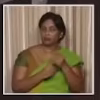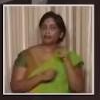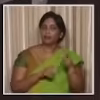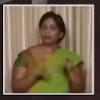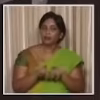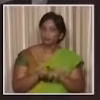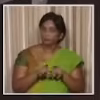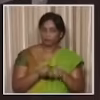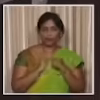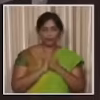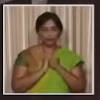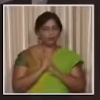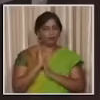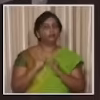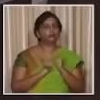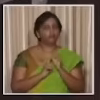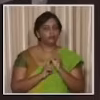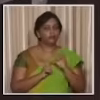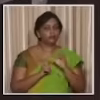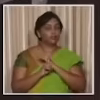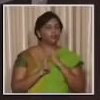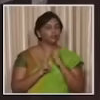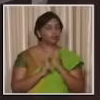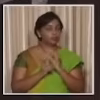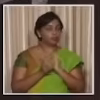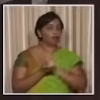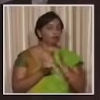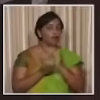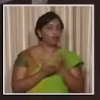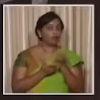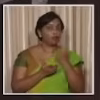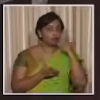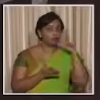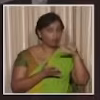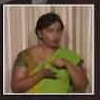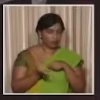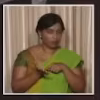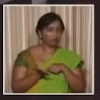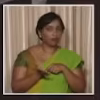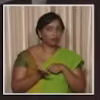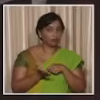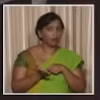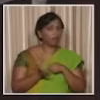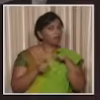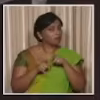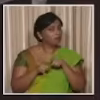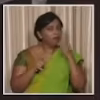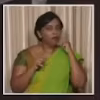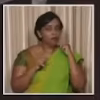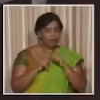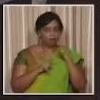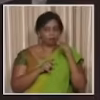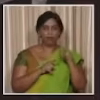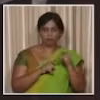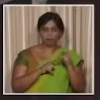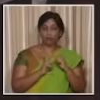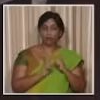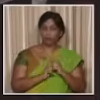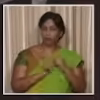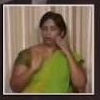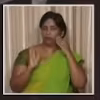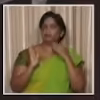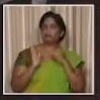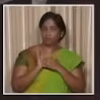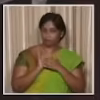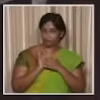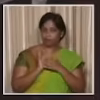Enisa garu amatyathumani me sanskrutika aramudale mudal labhavithawak siddha vela thiyenawana e pilibanda obathumage dadi avadanayata